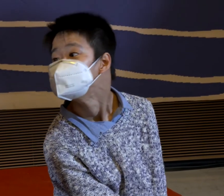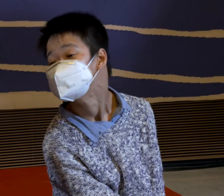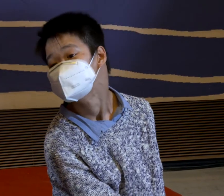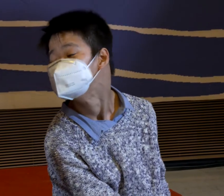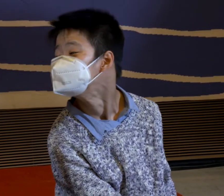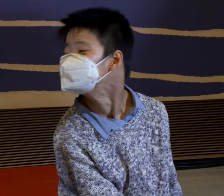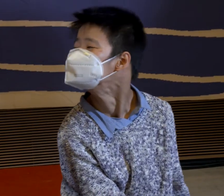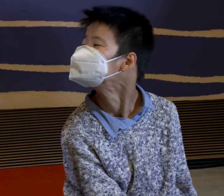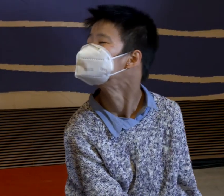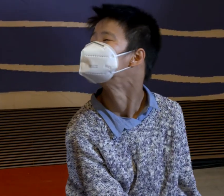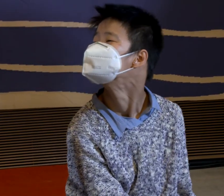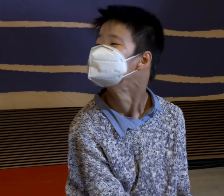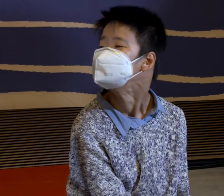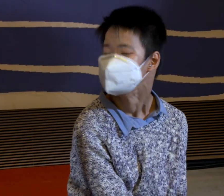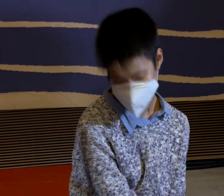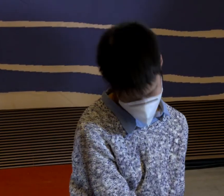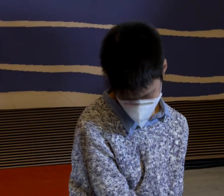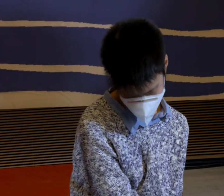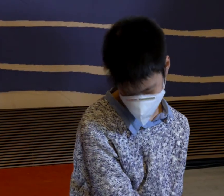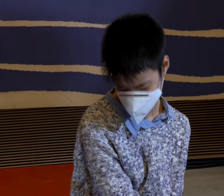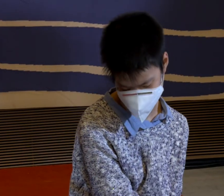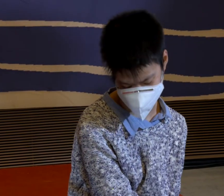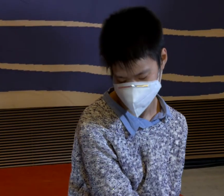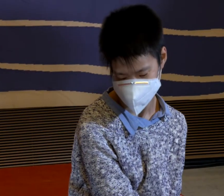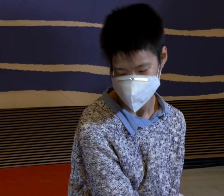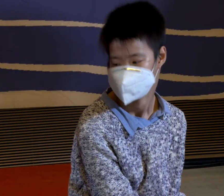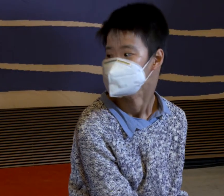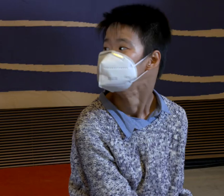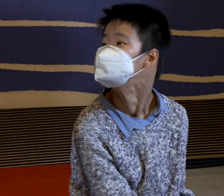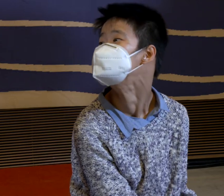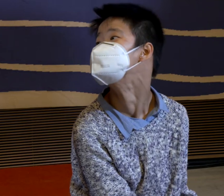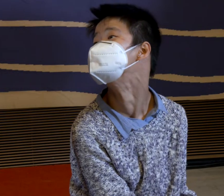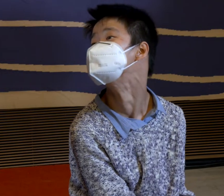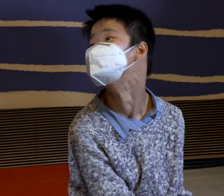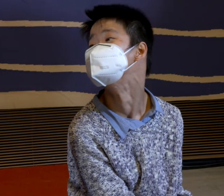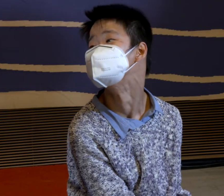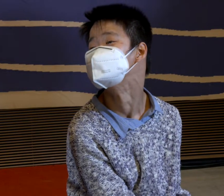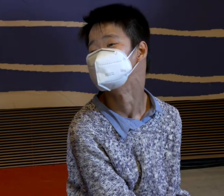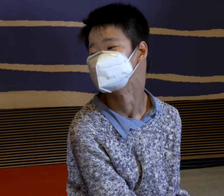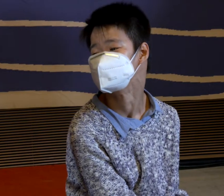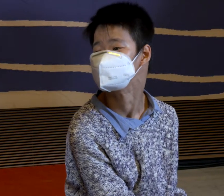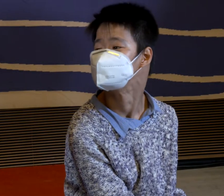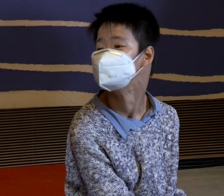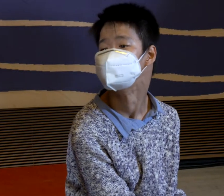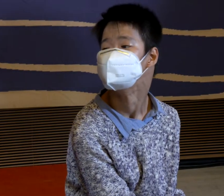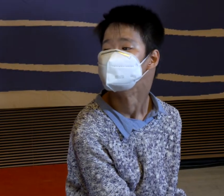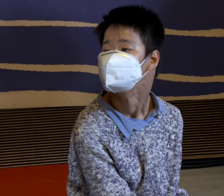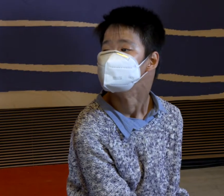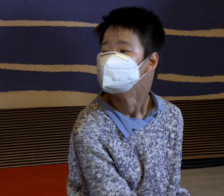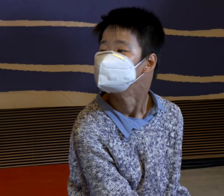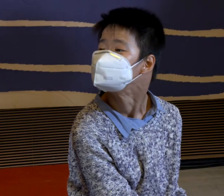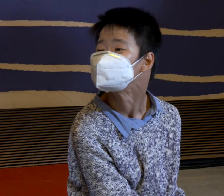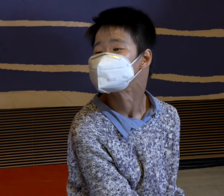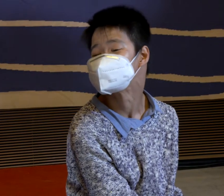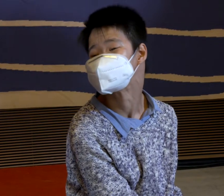science de l'essentialisation, trompe l'œil qui réduit les corps à un seul aspect fantasmé et reconstruit leur destin et leur